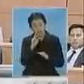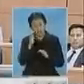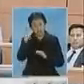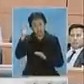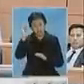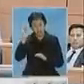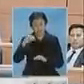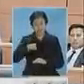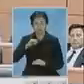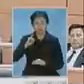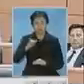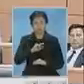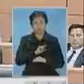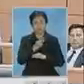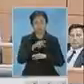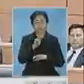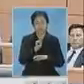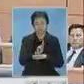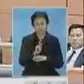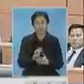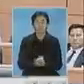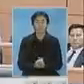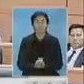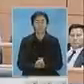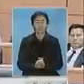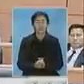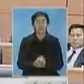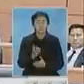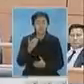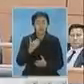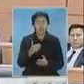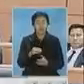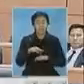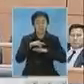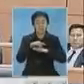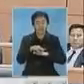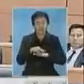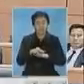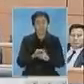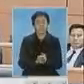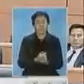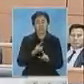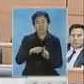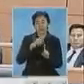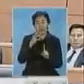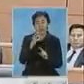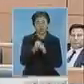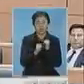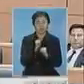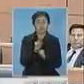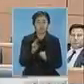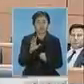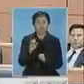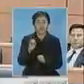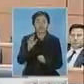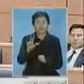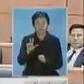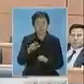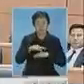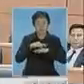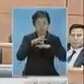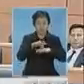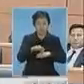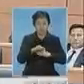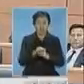ครับนายกรัฐมนตรีรัฐบาลชุดที่แล้วตั้งในเดือนมิถุนายน2553ก็หลังเหตุการณ์